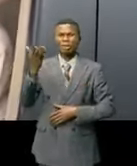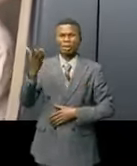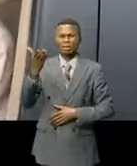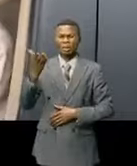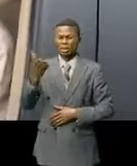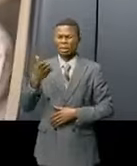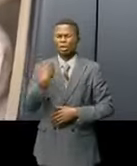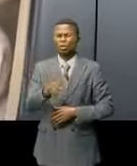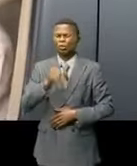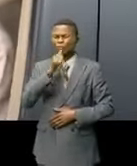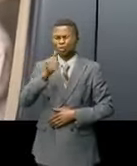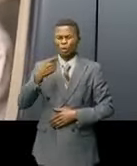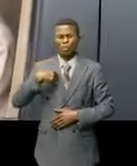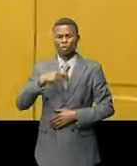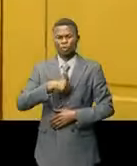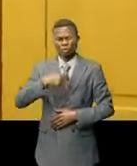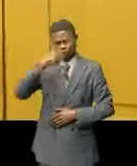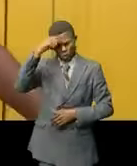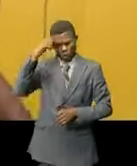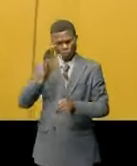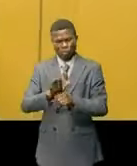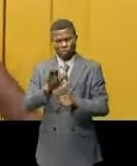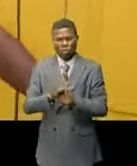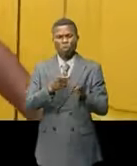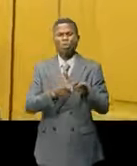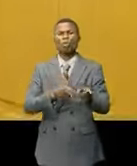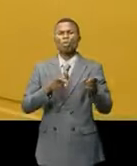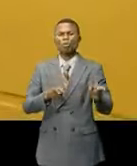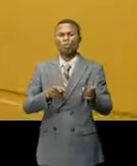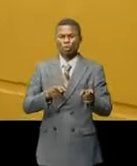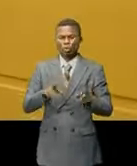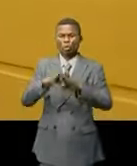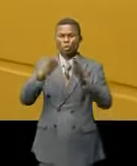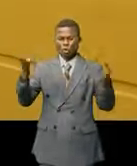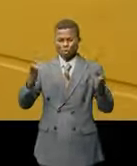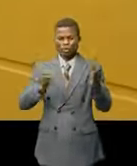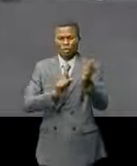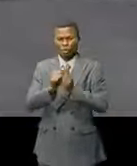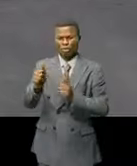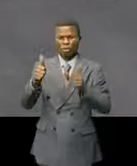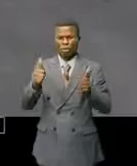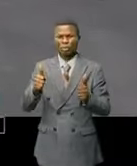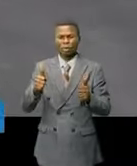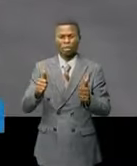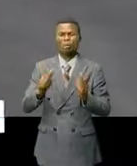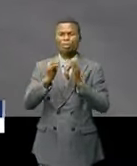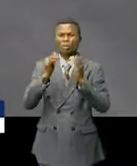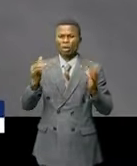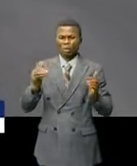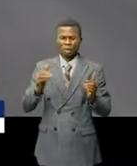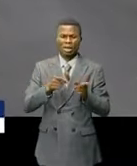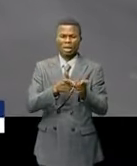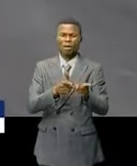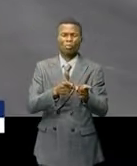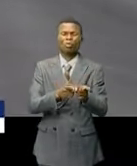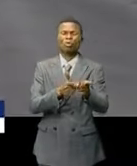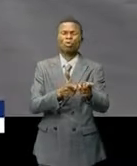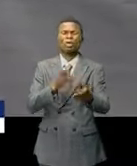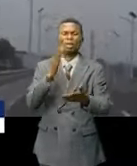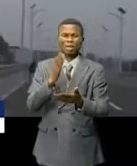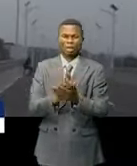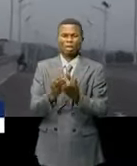Nous avons beaucoup souffert des embouteillages qu'on ouvre la voie à la circulation. Espérons qu'une solution